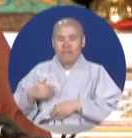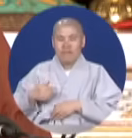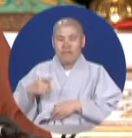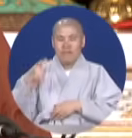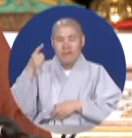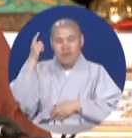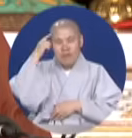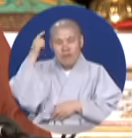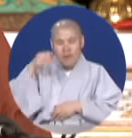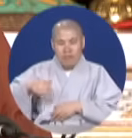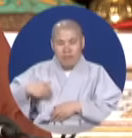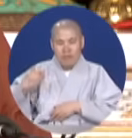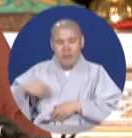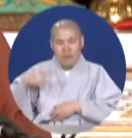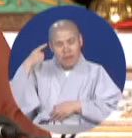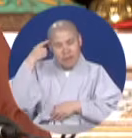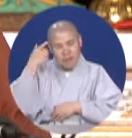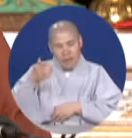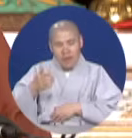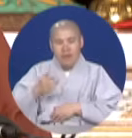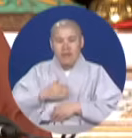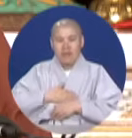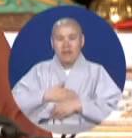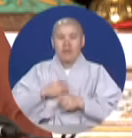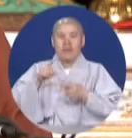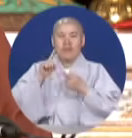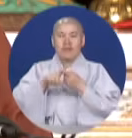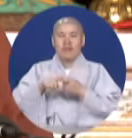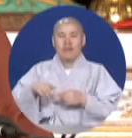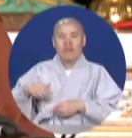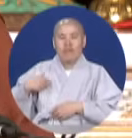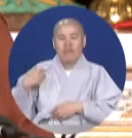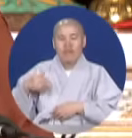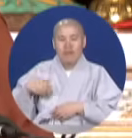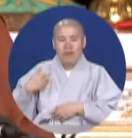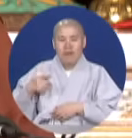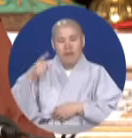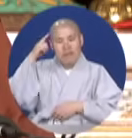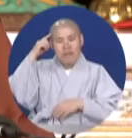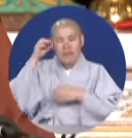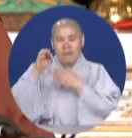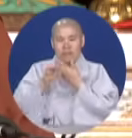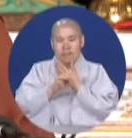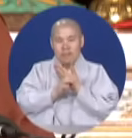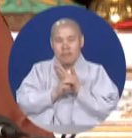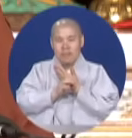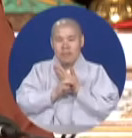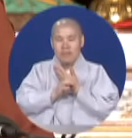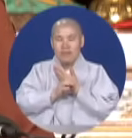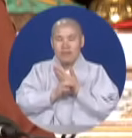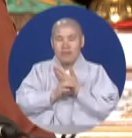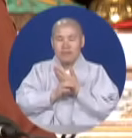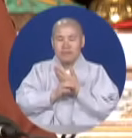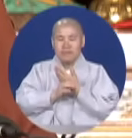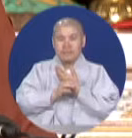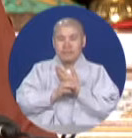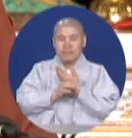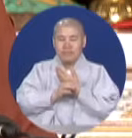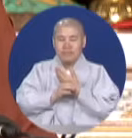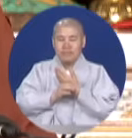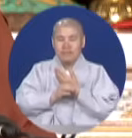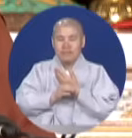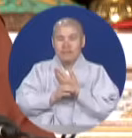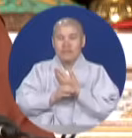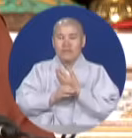그 왜 모릅니까? 그러면 나는 그런 거 모른다. 그거 왜 그러냐? 그게 불학불교학을 해서